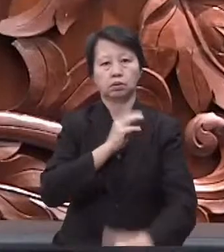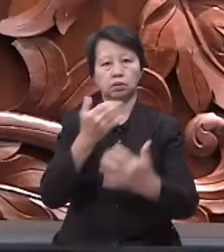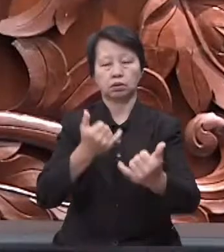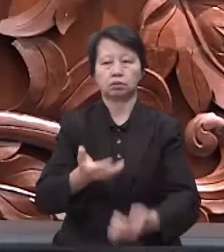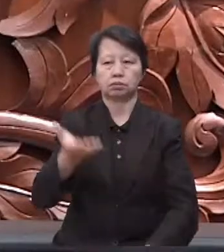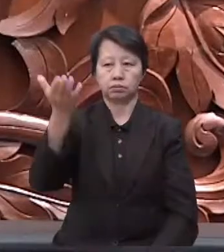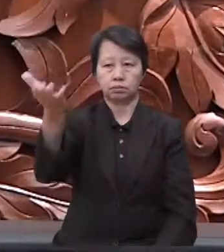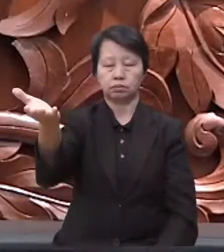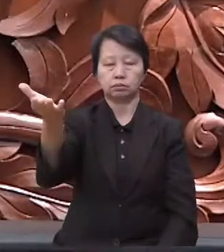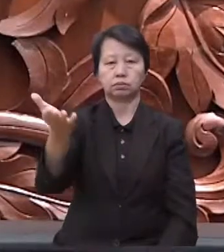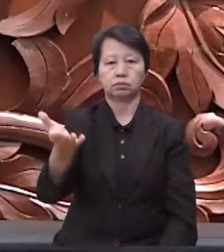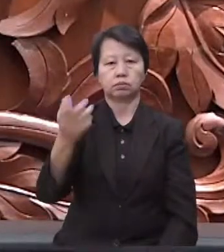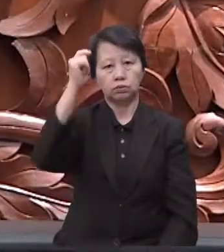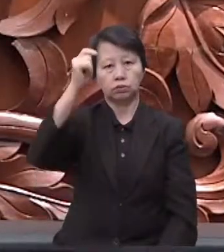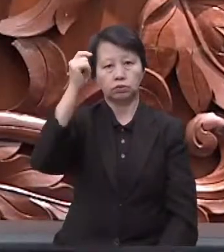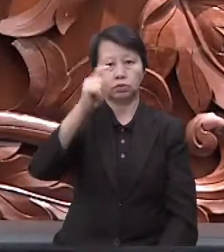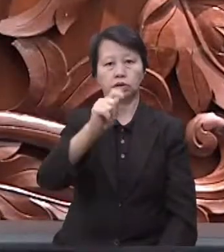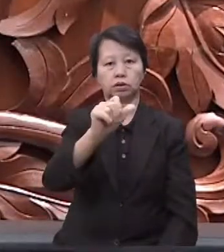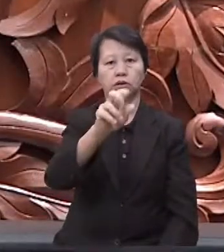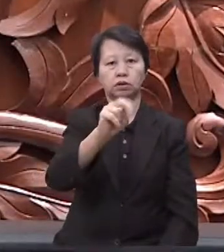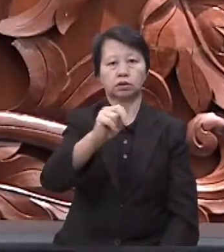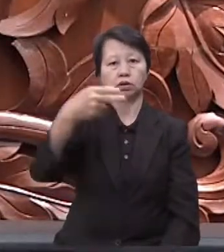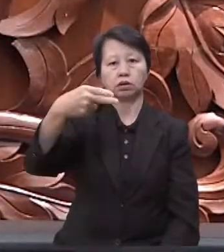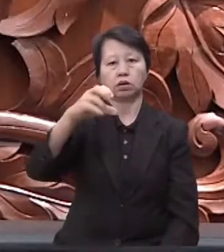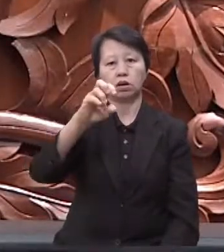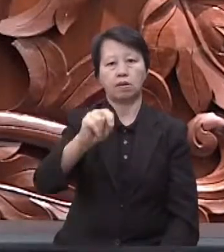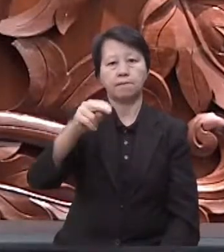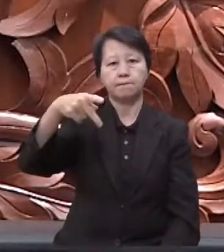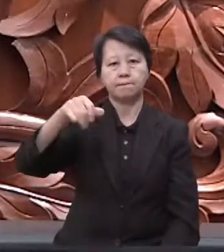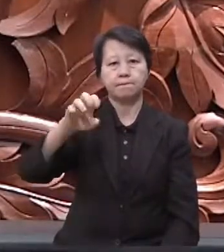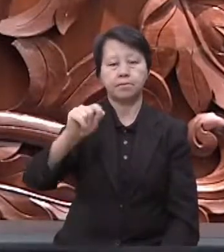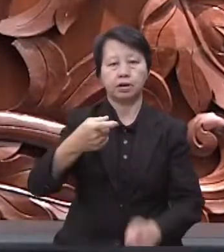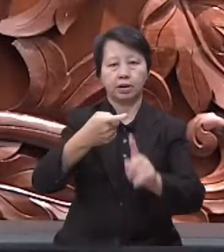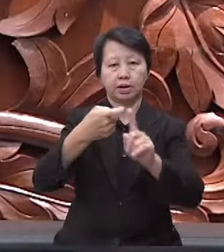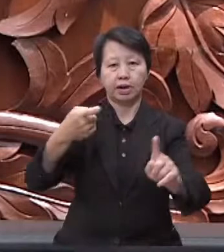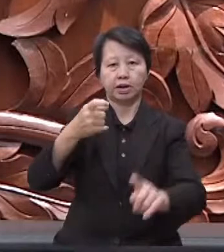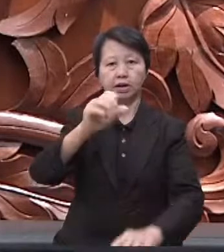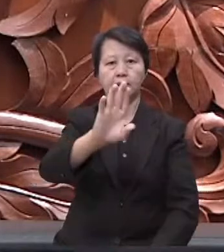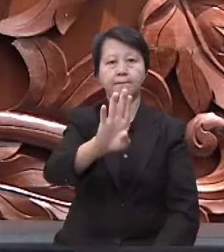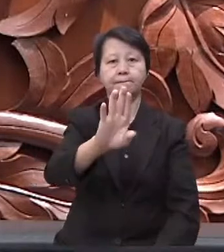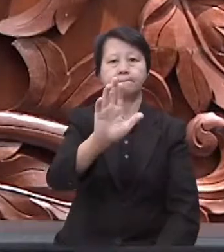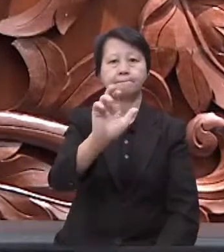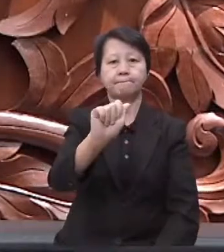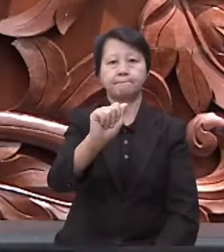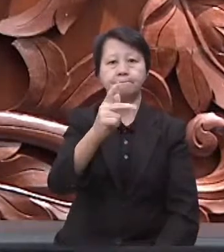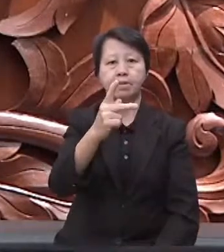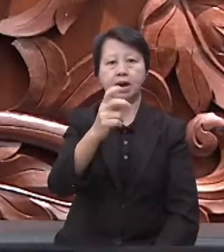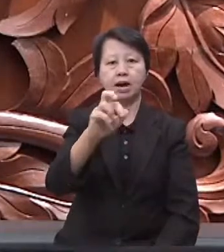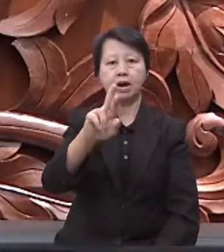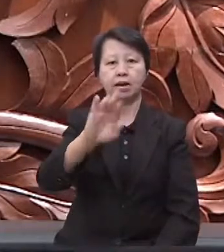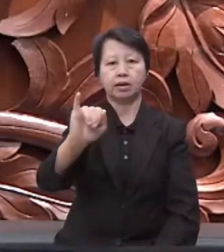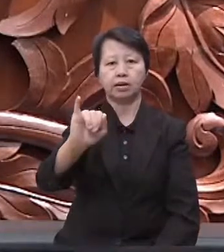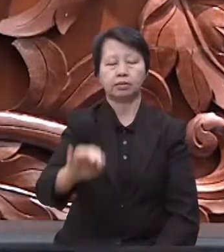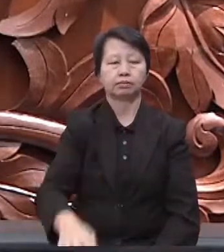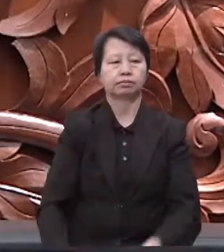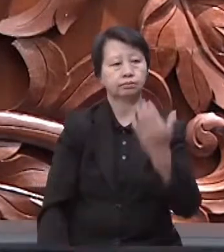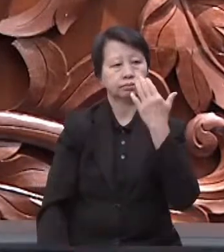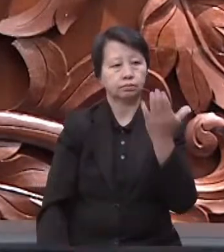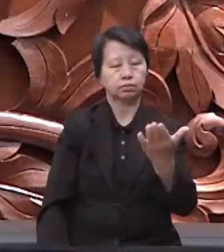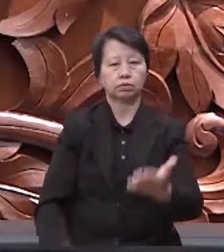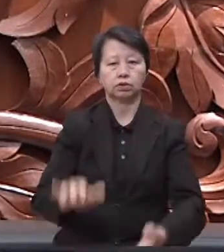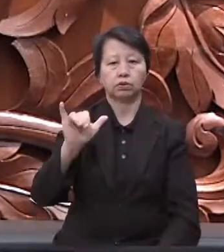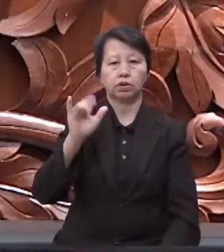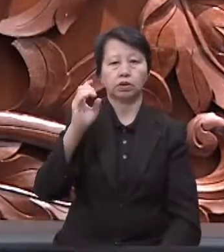ini dipersilakan Tuan Tan Hong Pin Bakri, Yang Berhormat Bakri. Terima kasih Yang